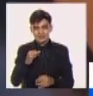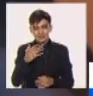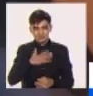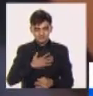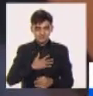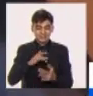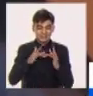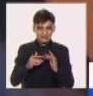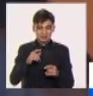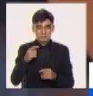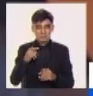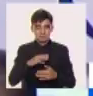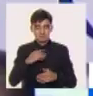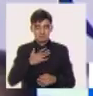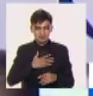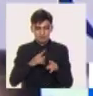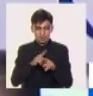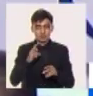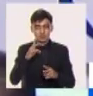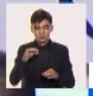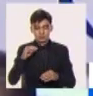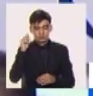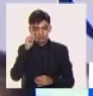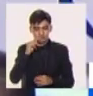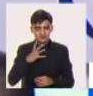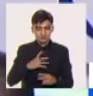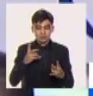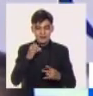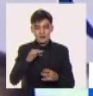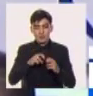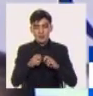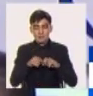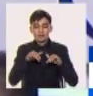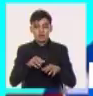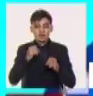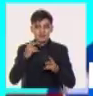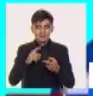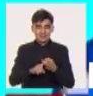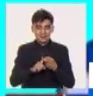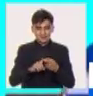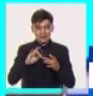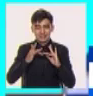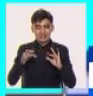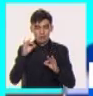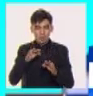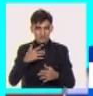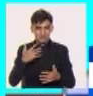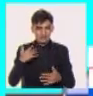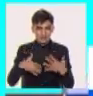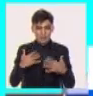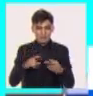и сбои в сети. Министерство цифровизации предложили, как можно решить проблему со слабым сигналом. Мы вот такой ресурс